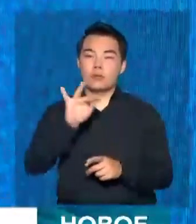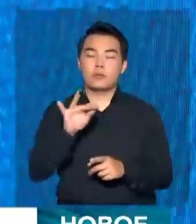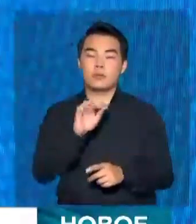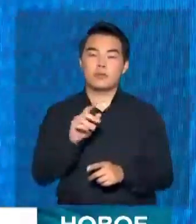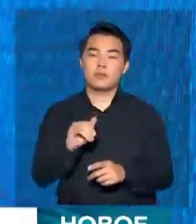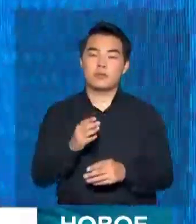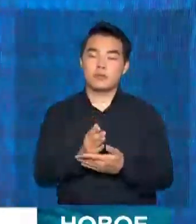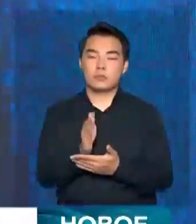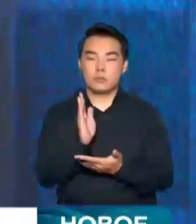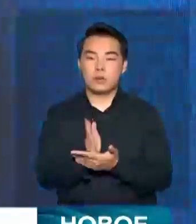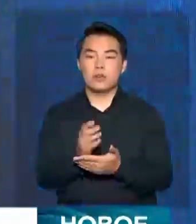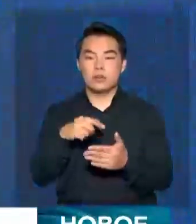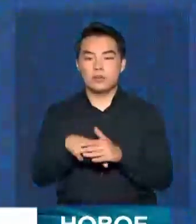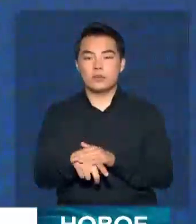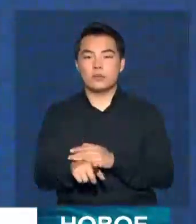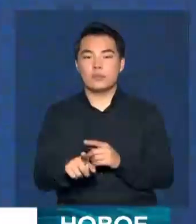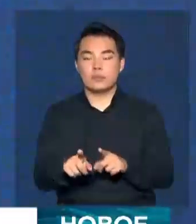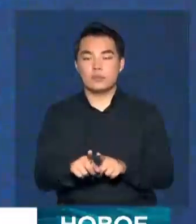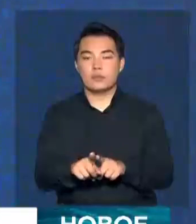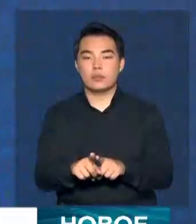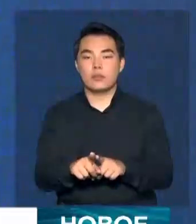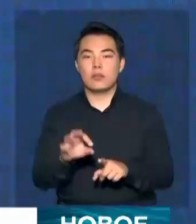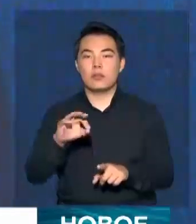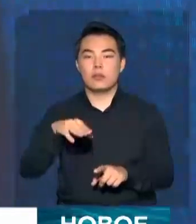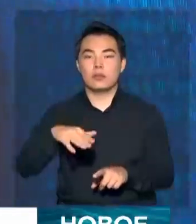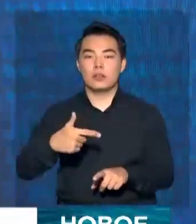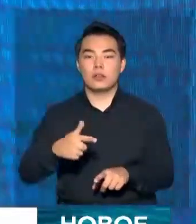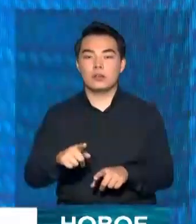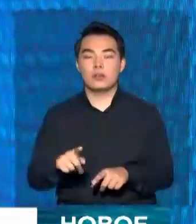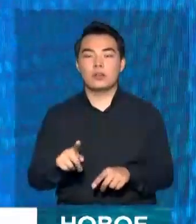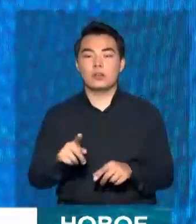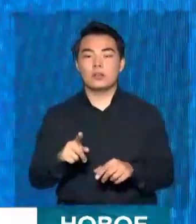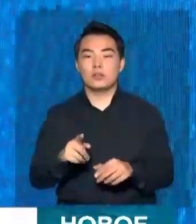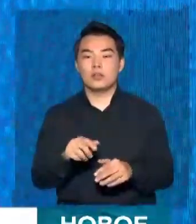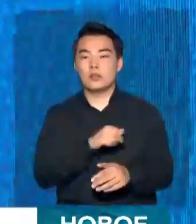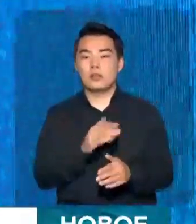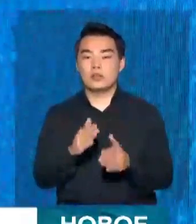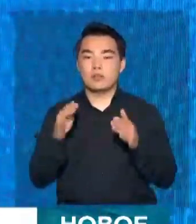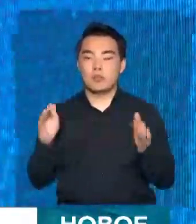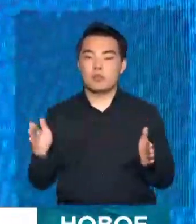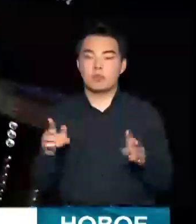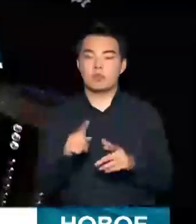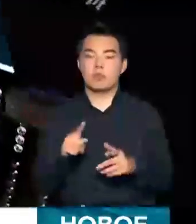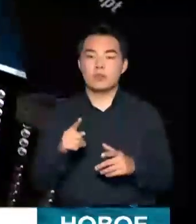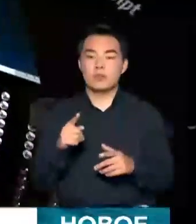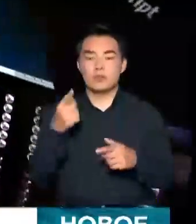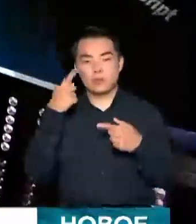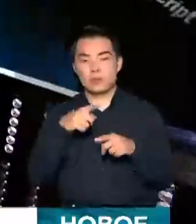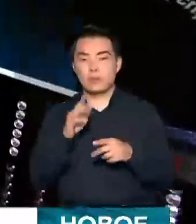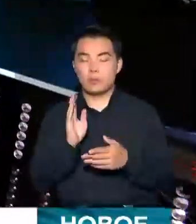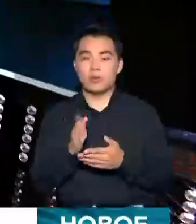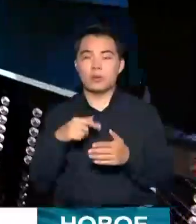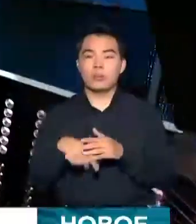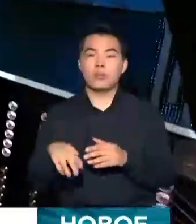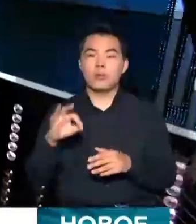очень символично. В целом, нужно сказать, что у ОТГ, конечно же, очень широкие перспективы, но большая их часть находится